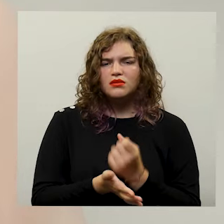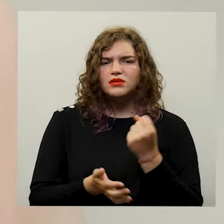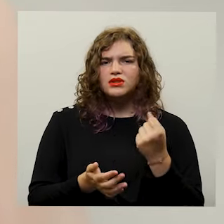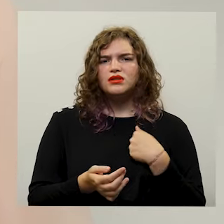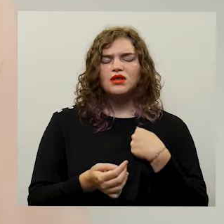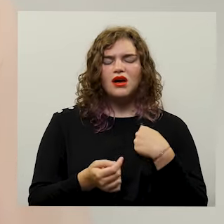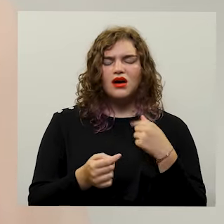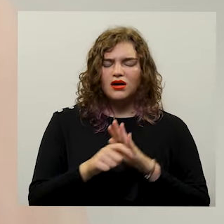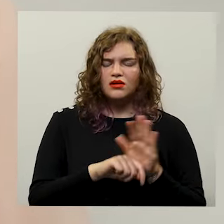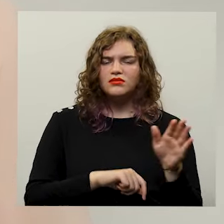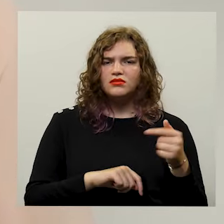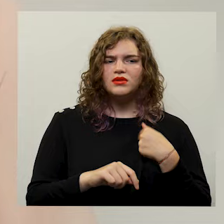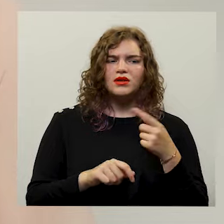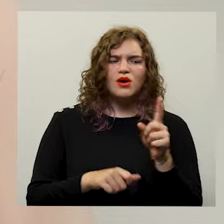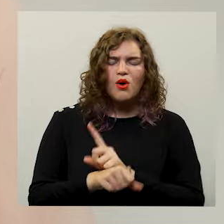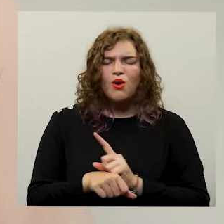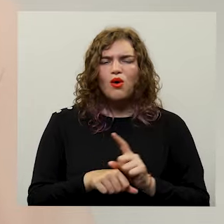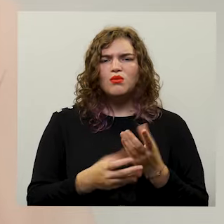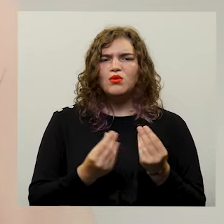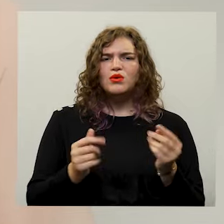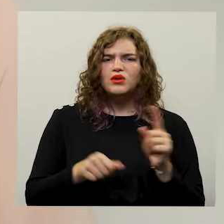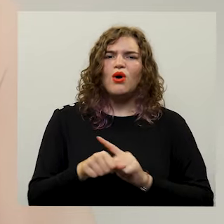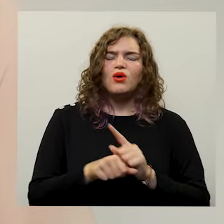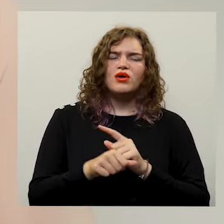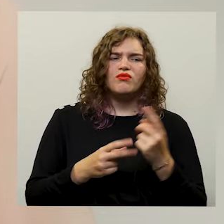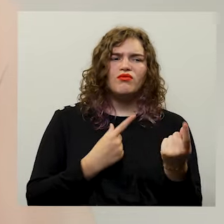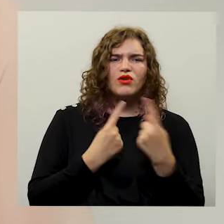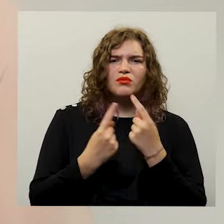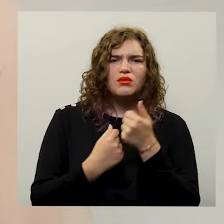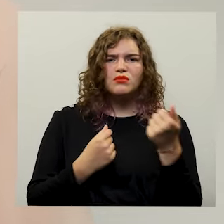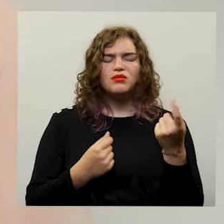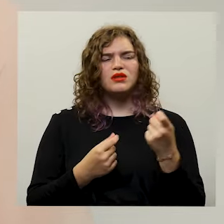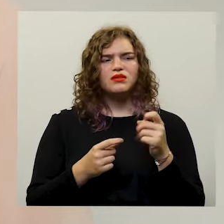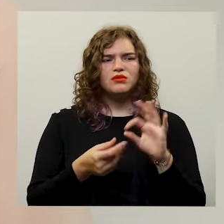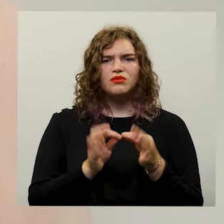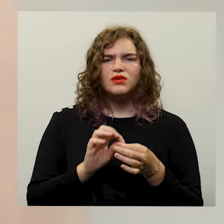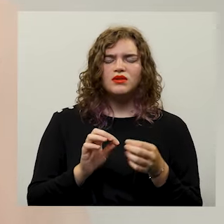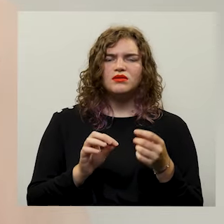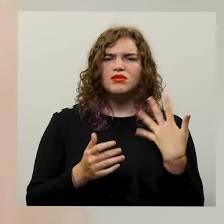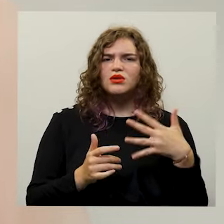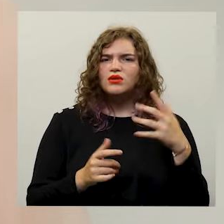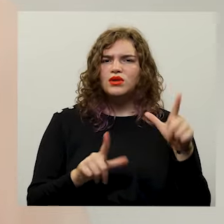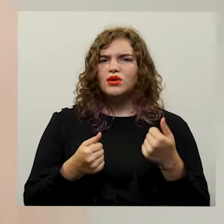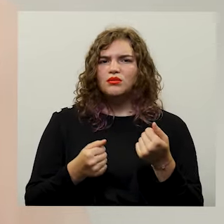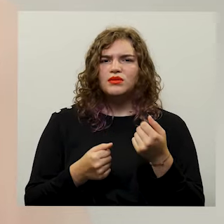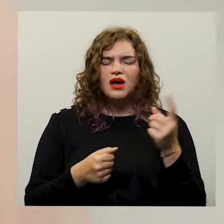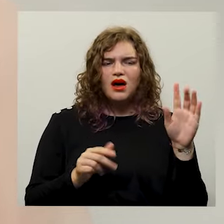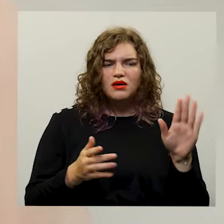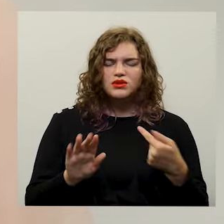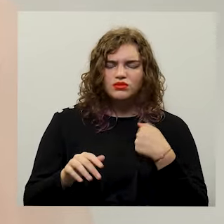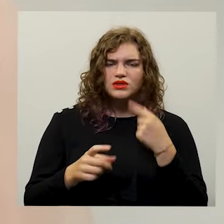primit biruință, stăteam ore întregi și vorbeam doar din cuvântul Domnului, minunile Domnului. Am început să